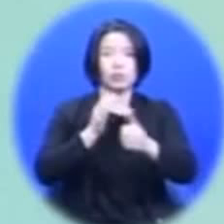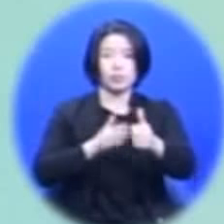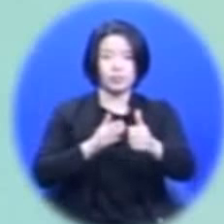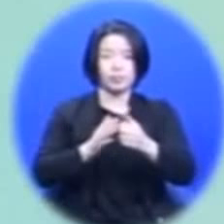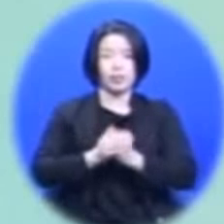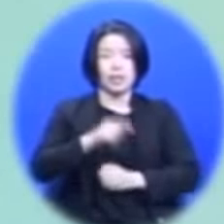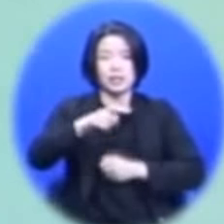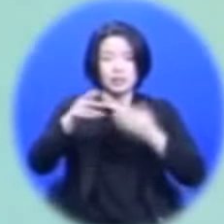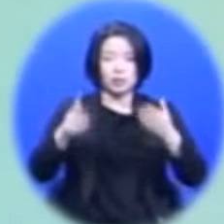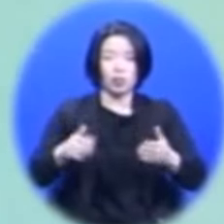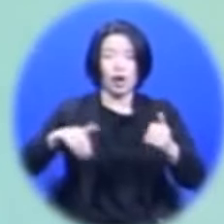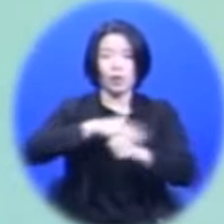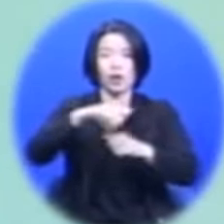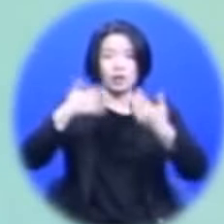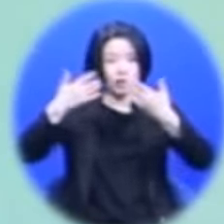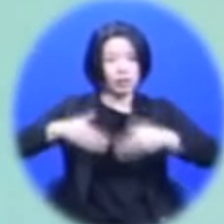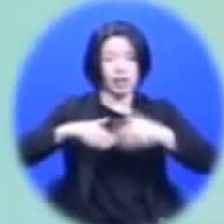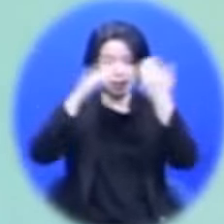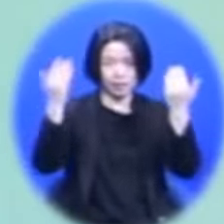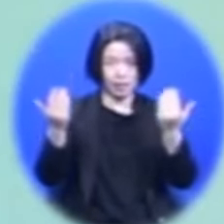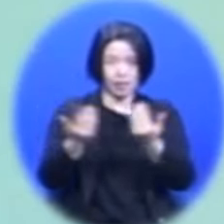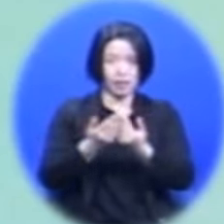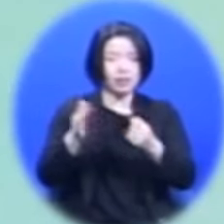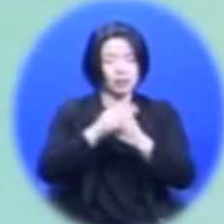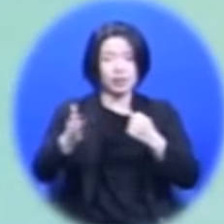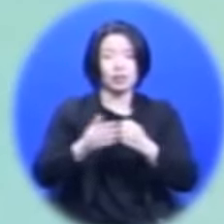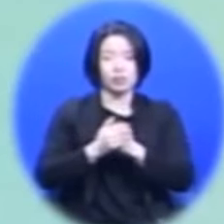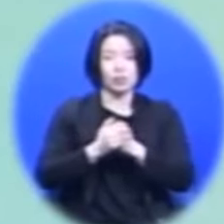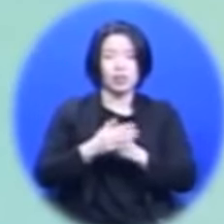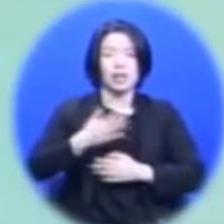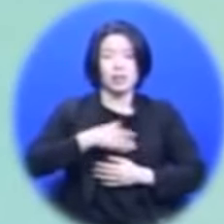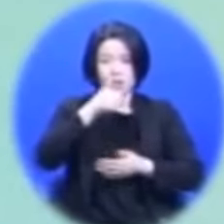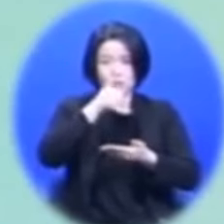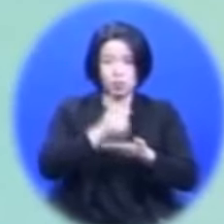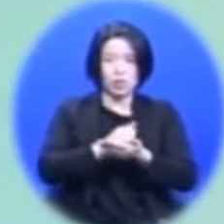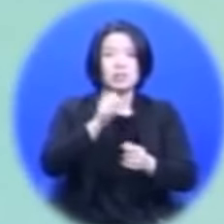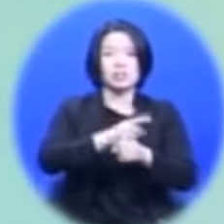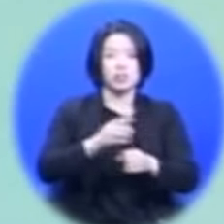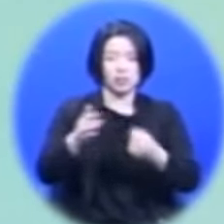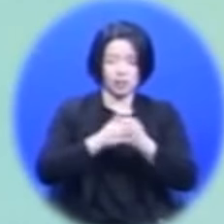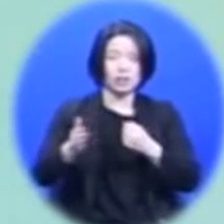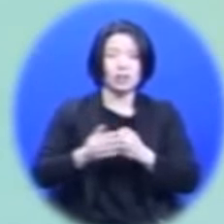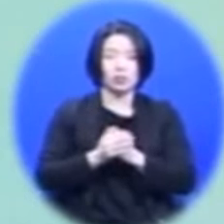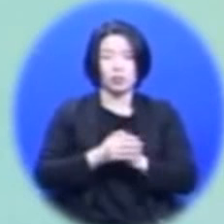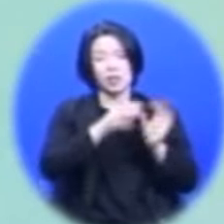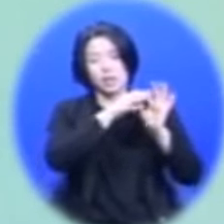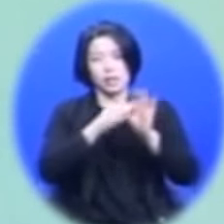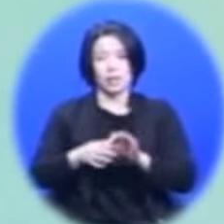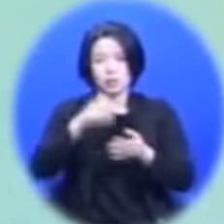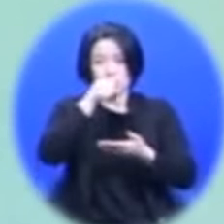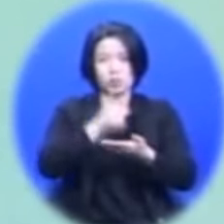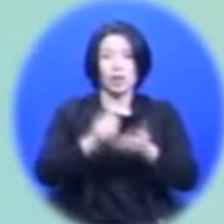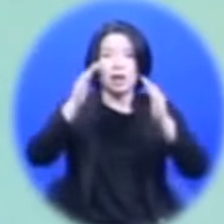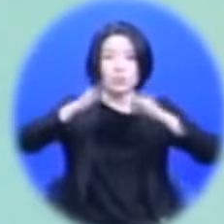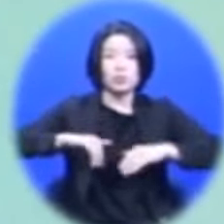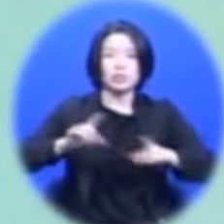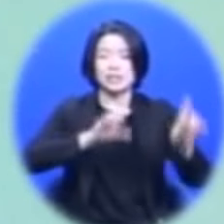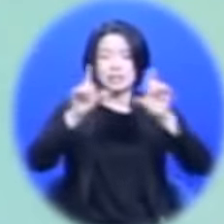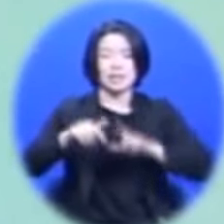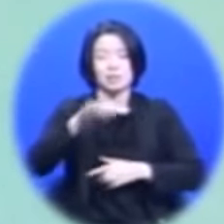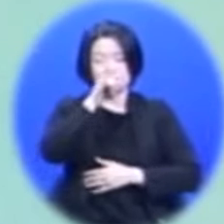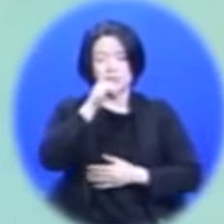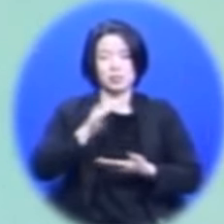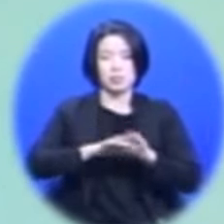그동안 환경과 여건 탓하고 내 죄성 탓하고 계속 죄에 무너진 삶 살았습니다.